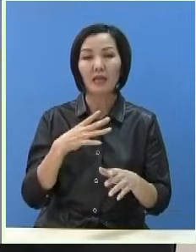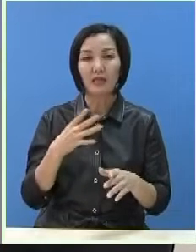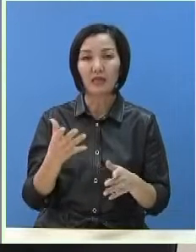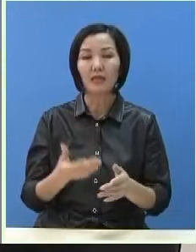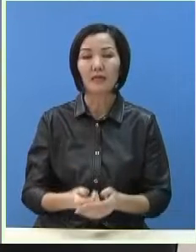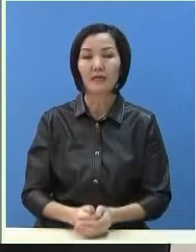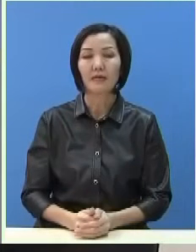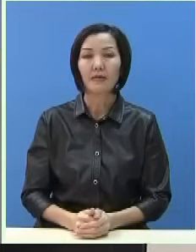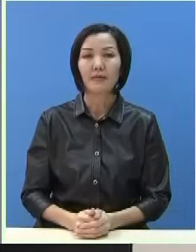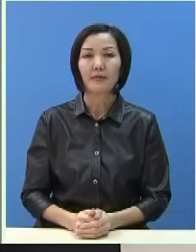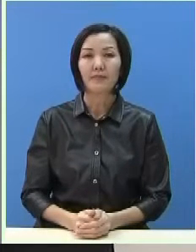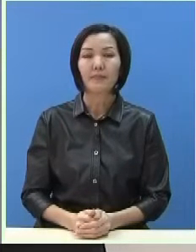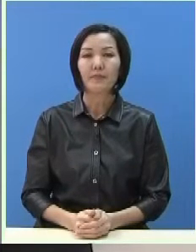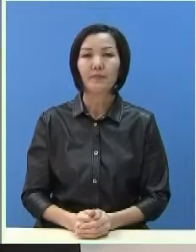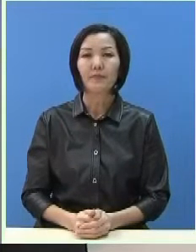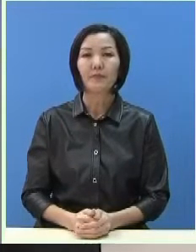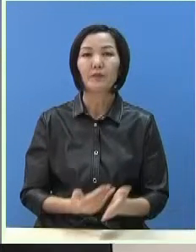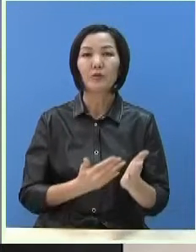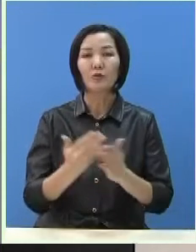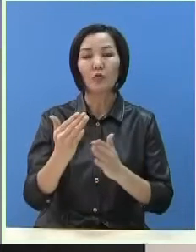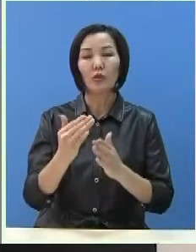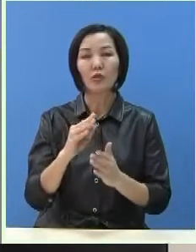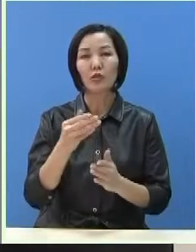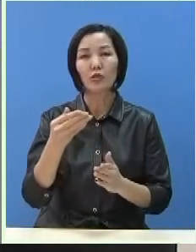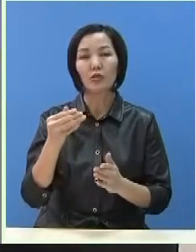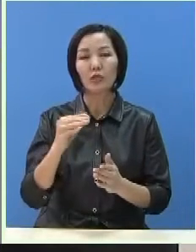Енді сол кезде біз жоғарғы оқу орында